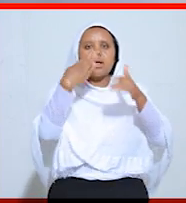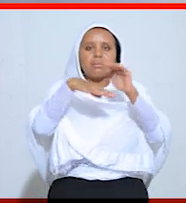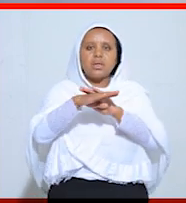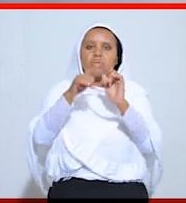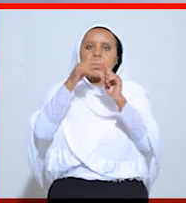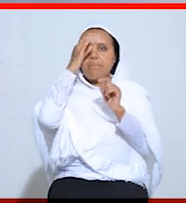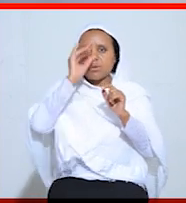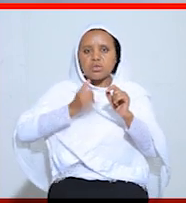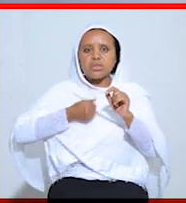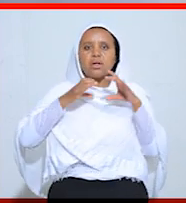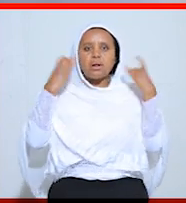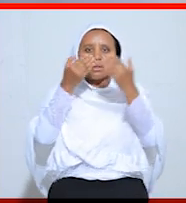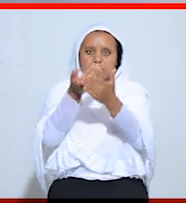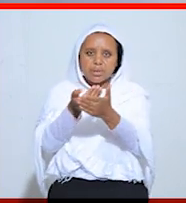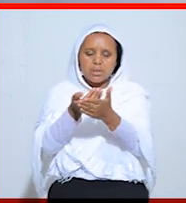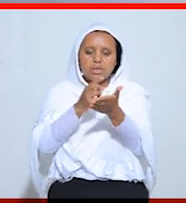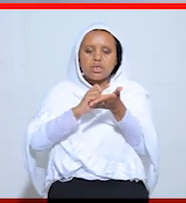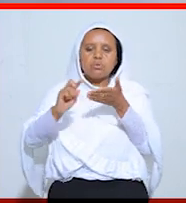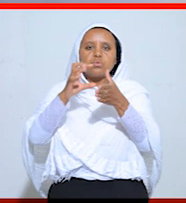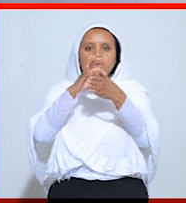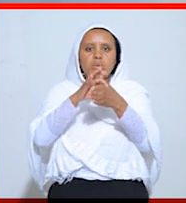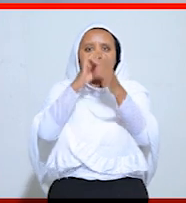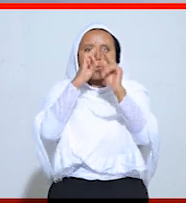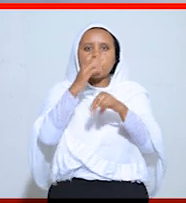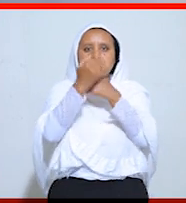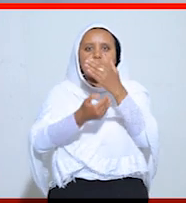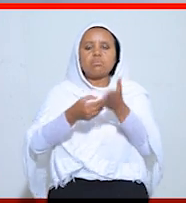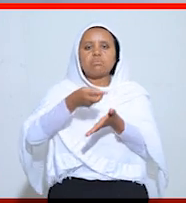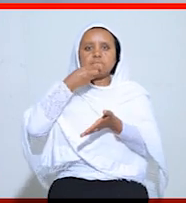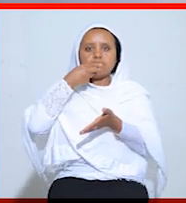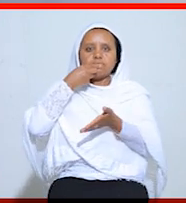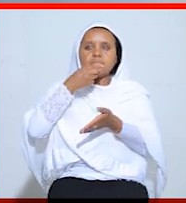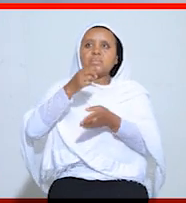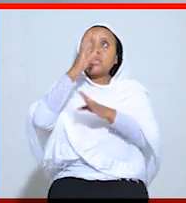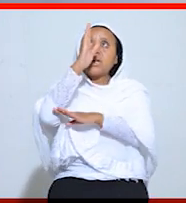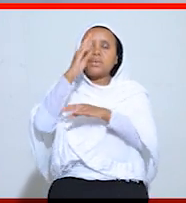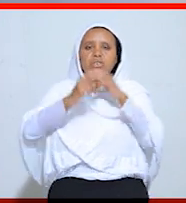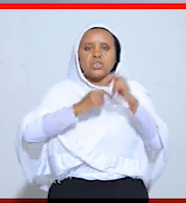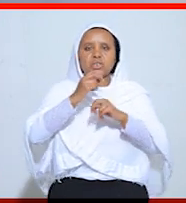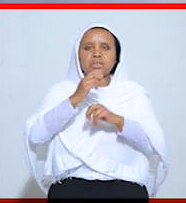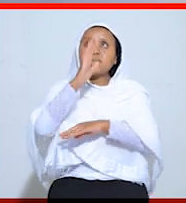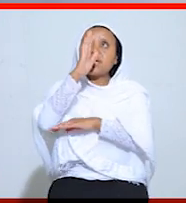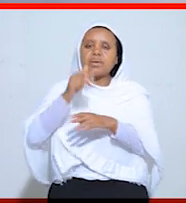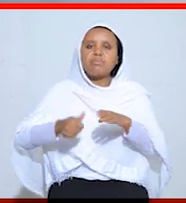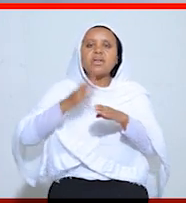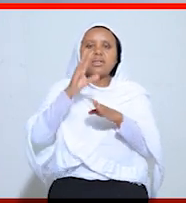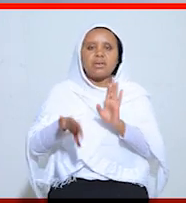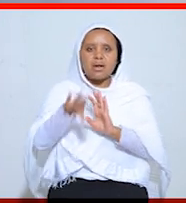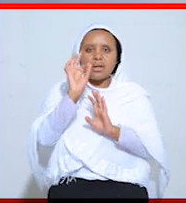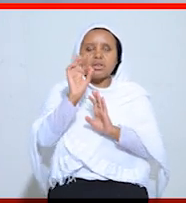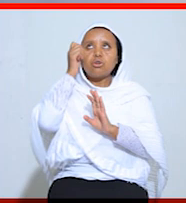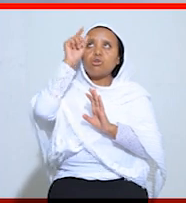ንስሐ ገብተን ወደ አባቶቻችን ወደ ካህናት ቀርበን ቅዱስ ሥጋውን ክቡር ደሙን ተቀብለን የእግዚአብሔርን ቸርነት የእግዚአብሔር